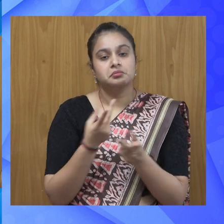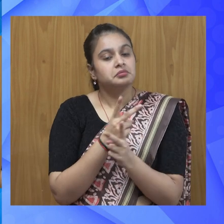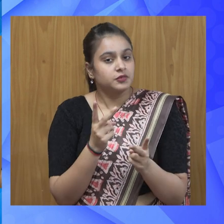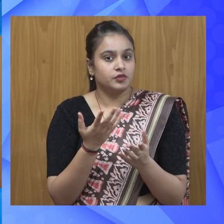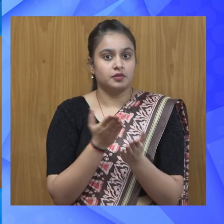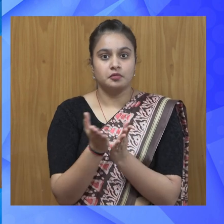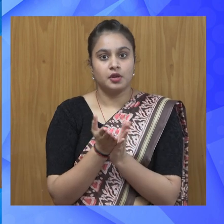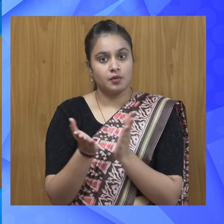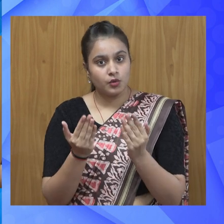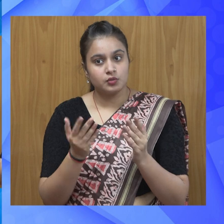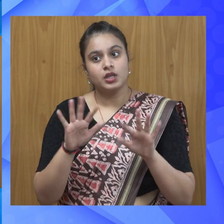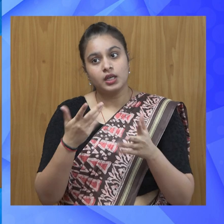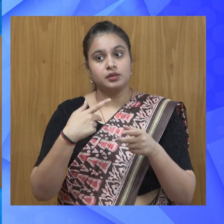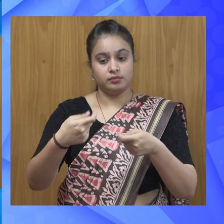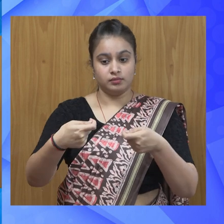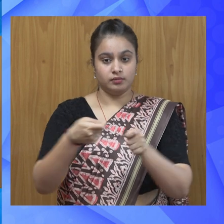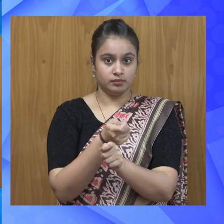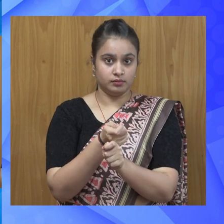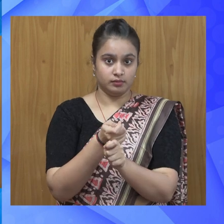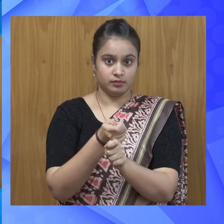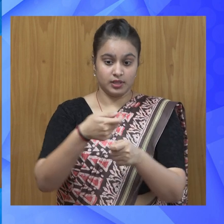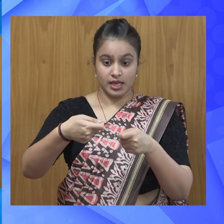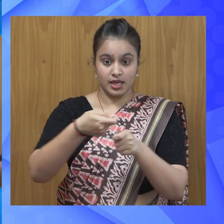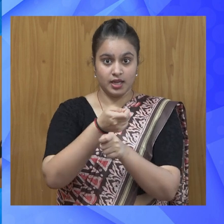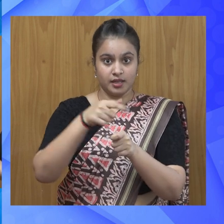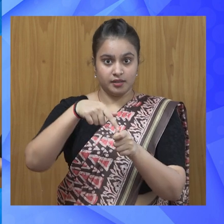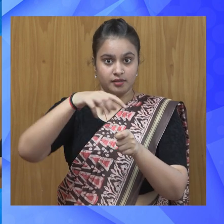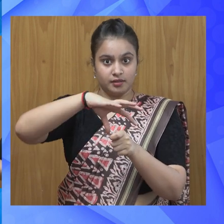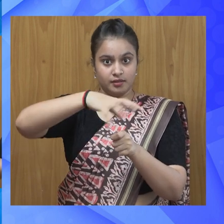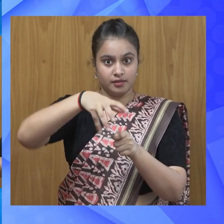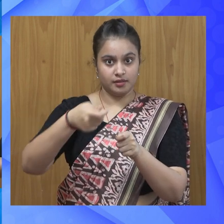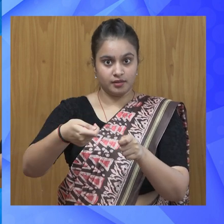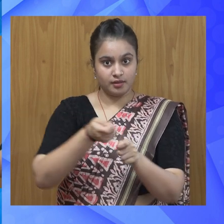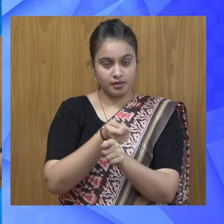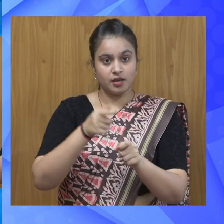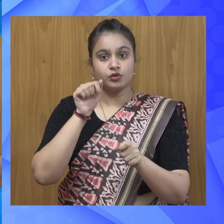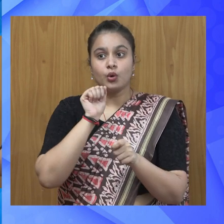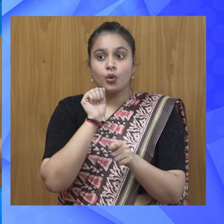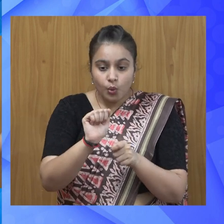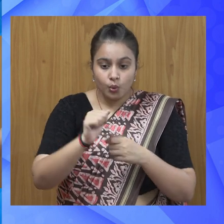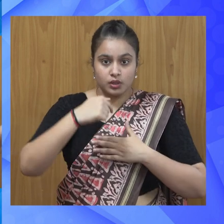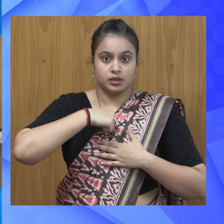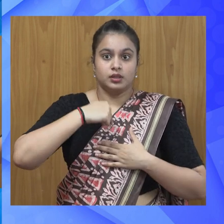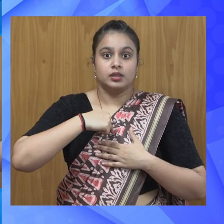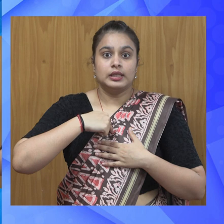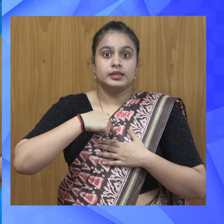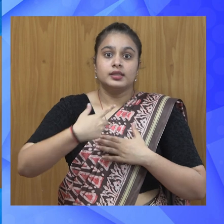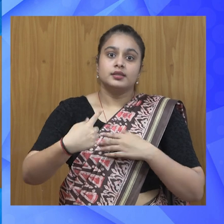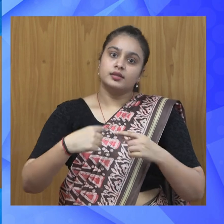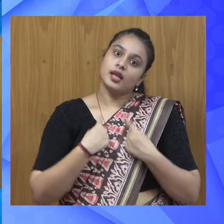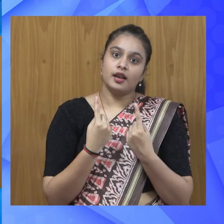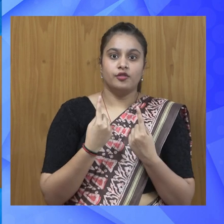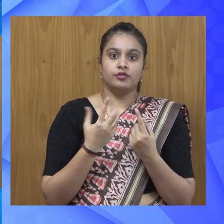और अगर देखें कि कोई प्रेशर कुकर में जो लिड है, जो जो आपके आप कितने ज्यादा जो है अपने आप तक ही सीमित है, आप